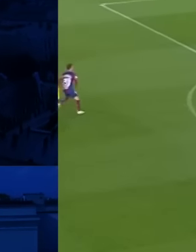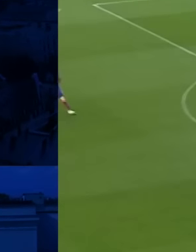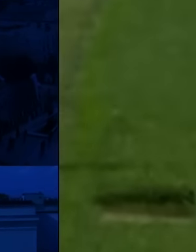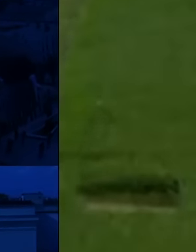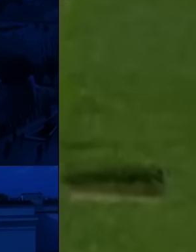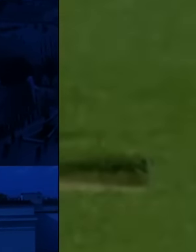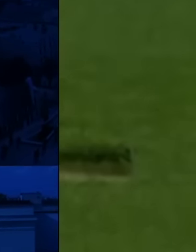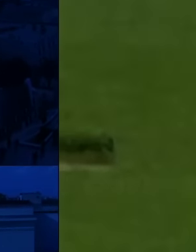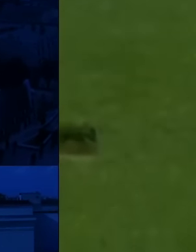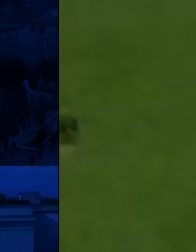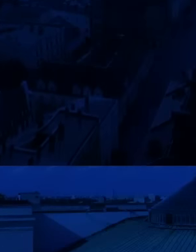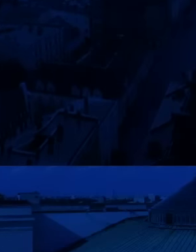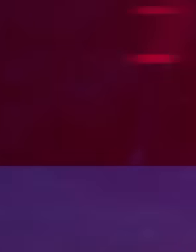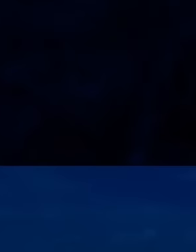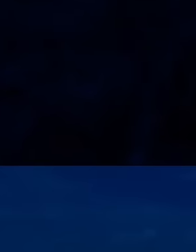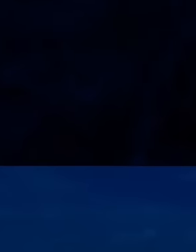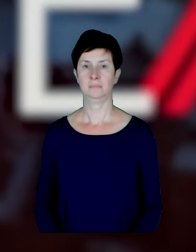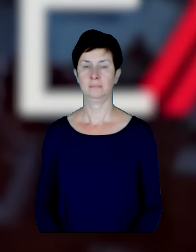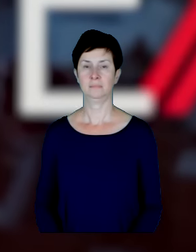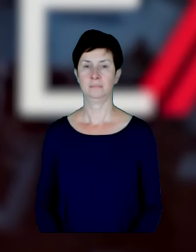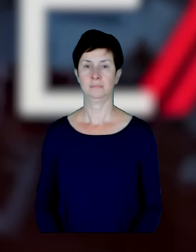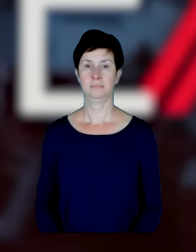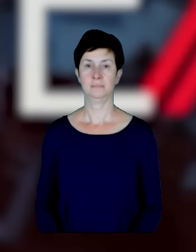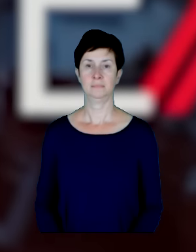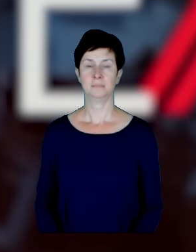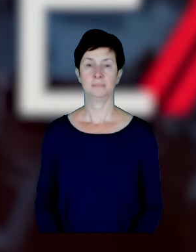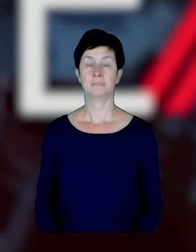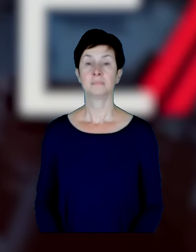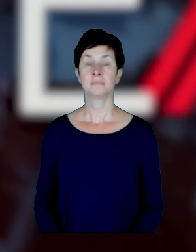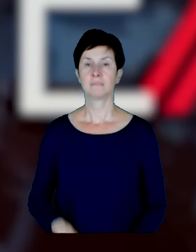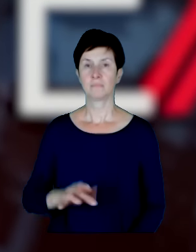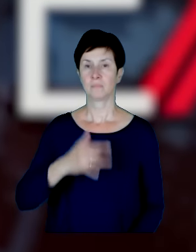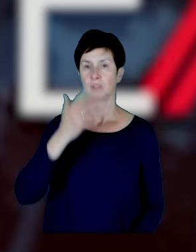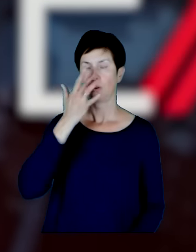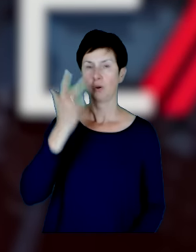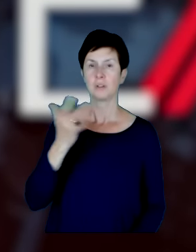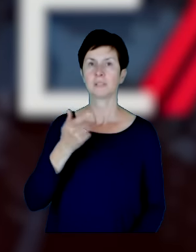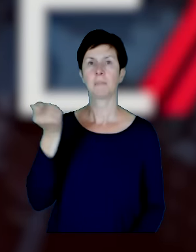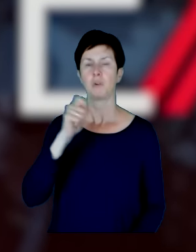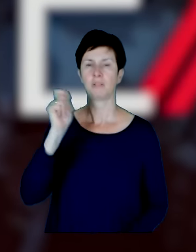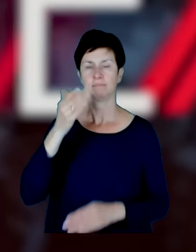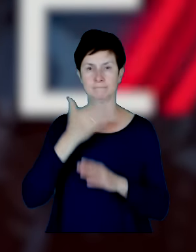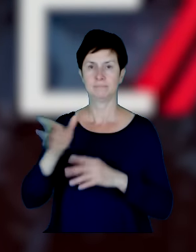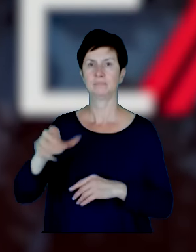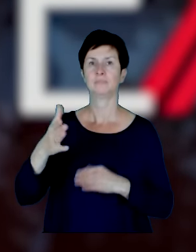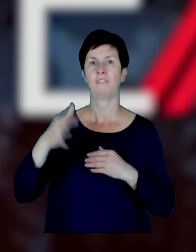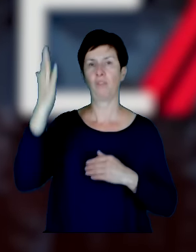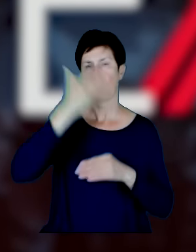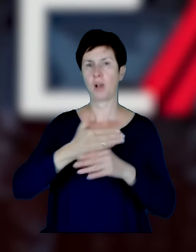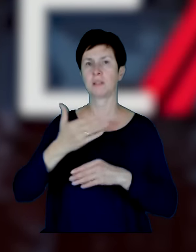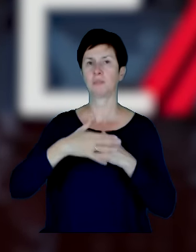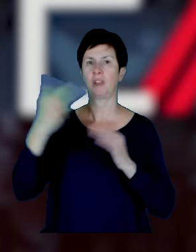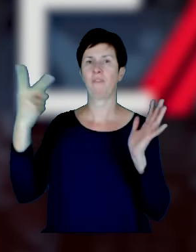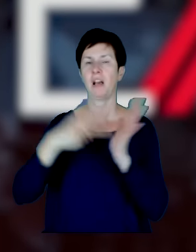i przypomniał swoją dawną strzelecką formę rosyjskiego mordowania ciąg dalszy w nocy blisko 2000 pocisków spadło na